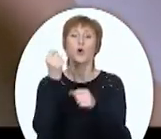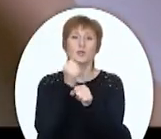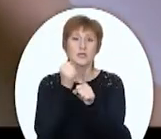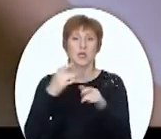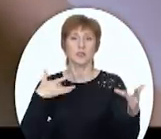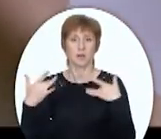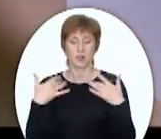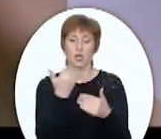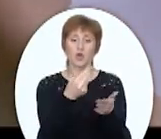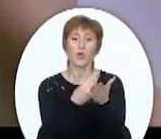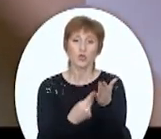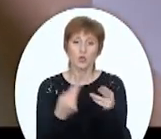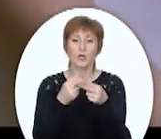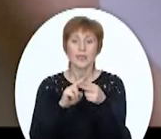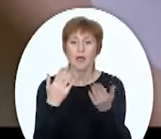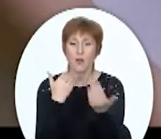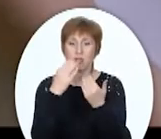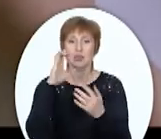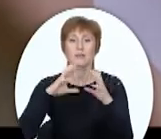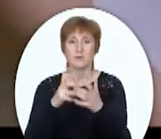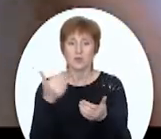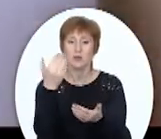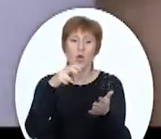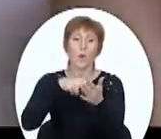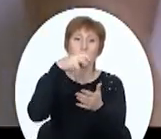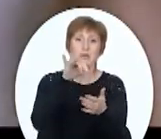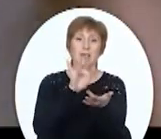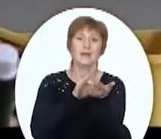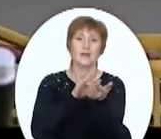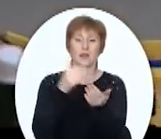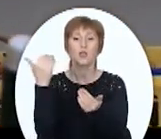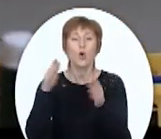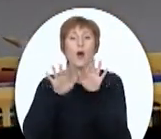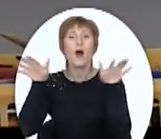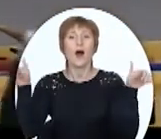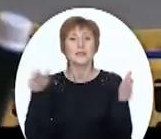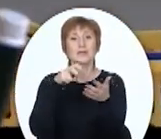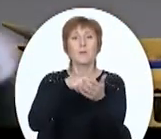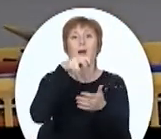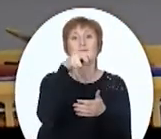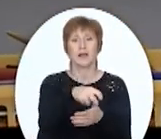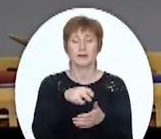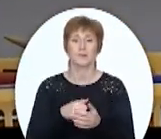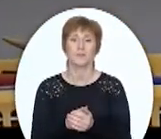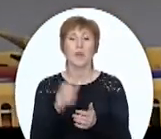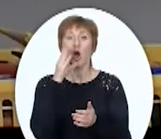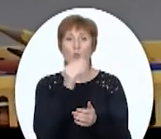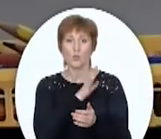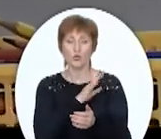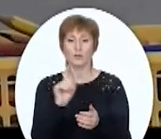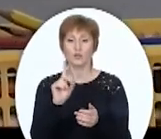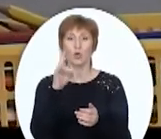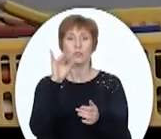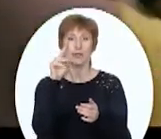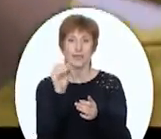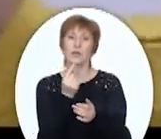способ общения с миром, ее письма и телеграммы, ее ангельские послания. Может быть, даже из-за того, что